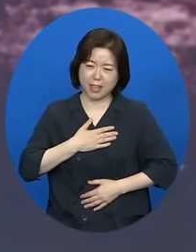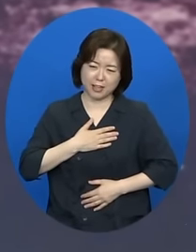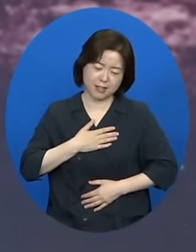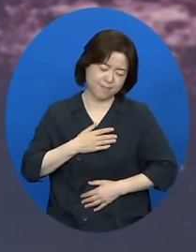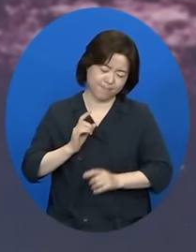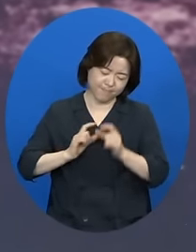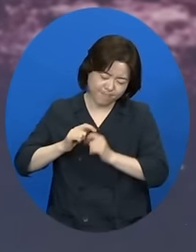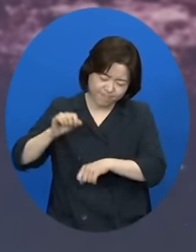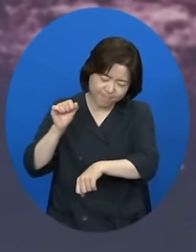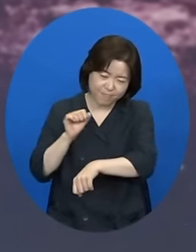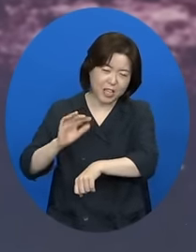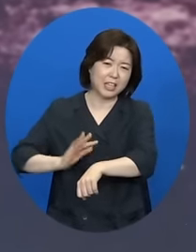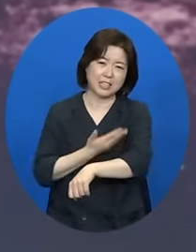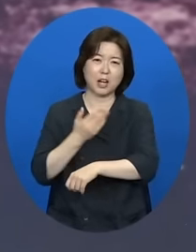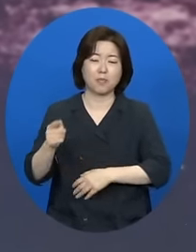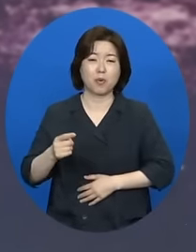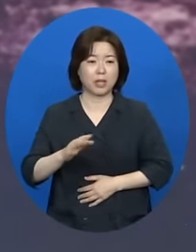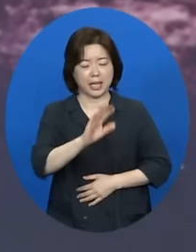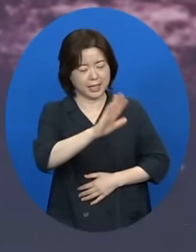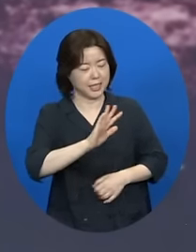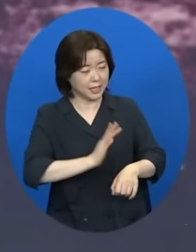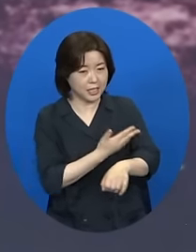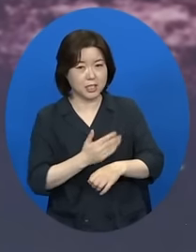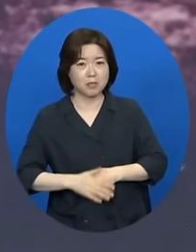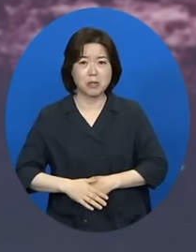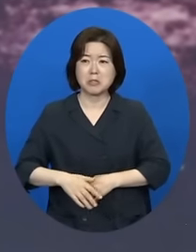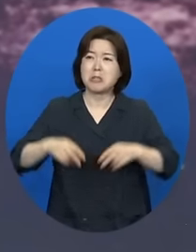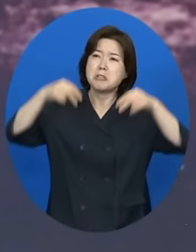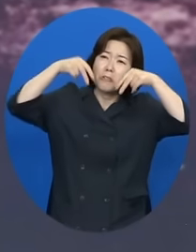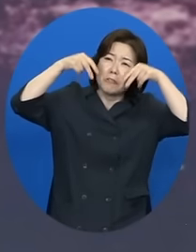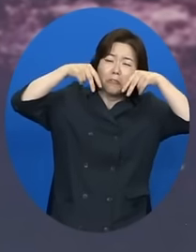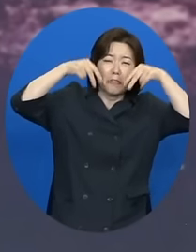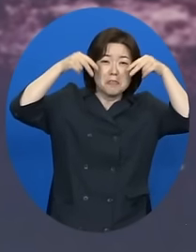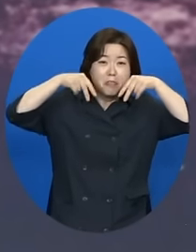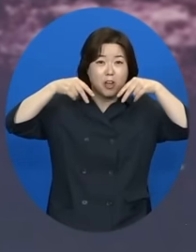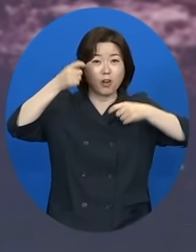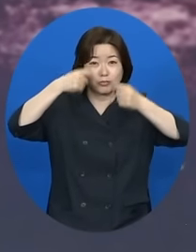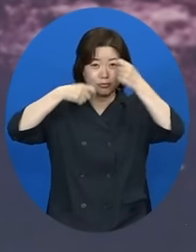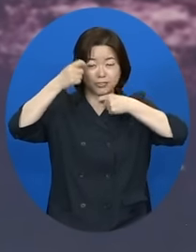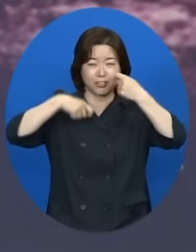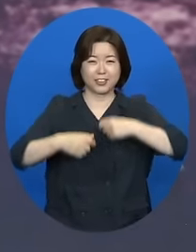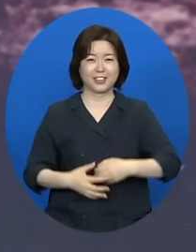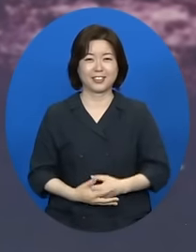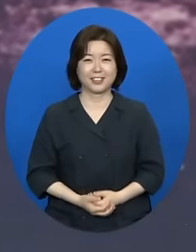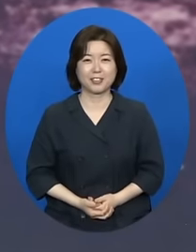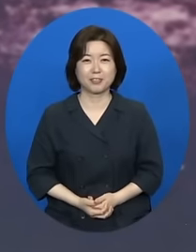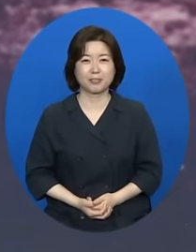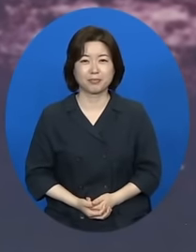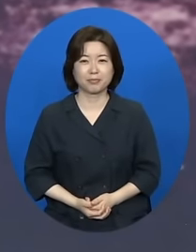아니다 내 잘못이다 막 이러면서 뭐 유유유 하면서 이러면서 울지 않겠습니까?